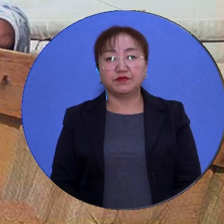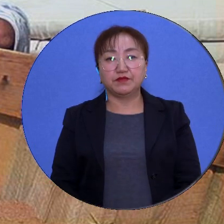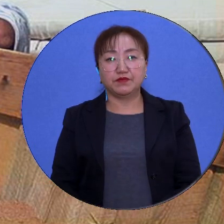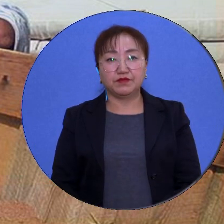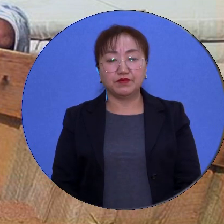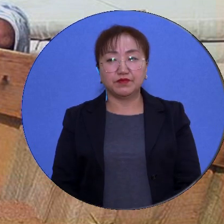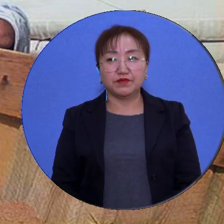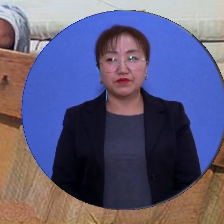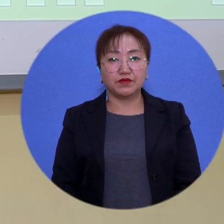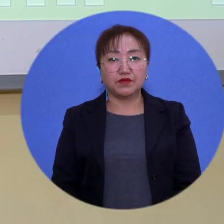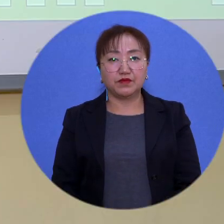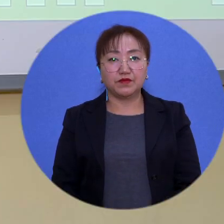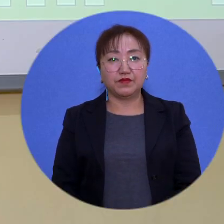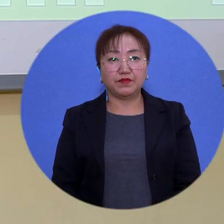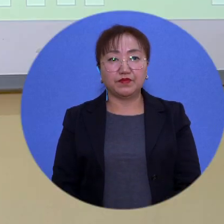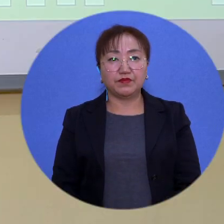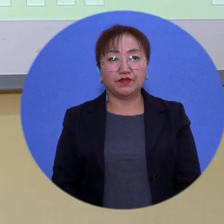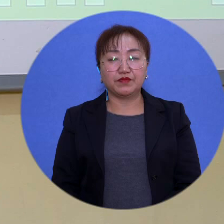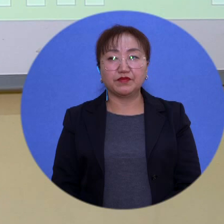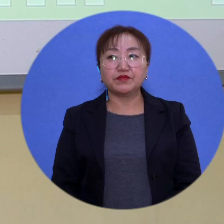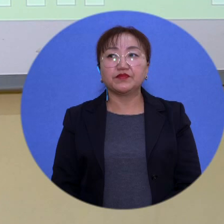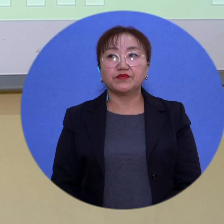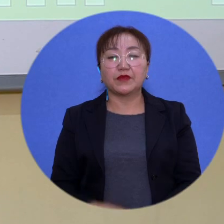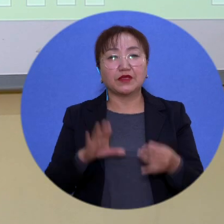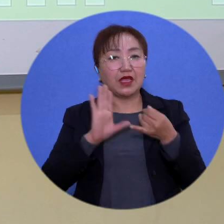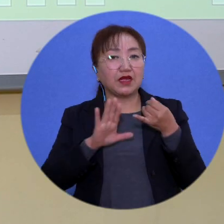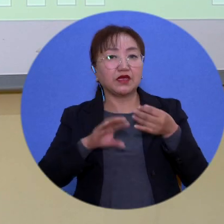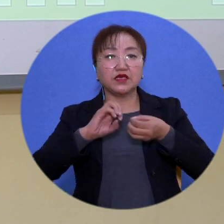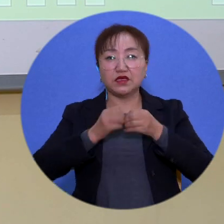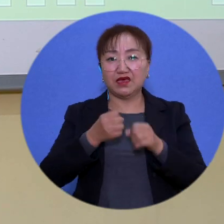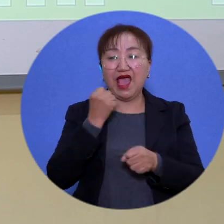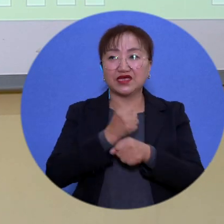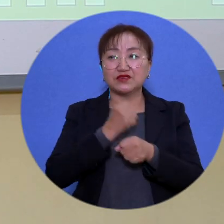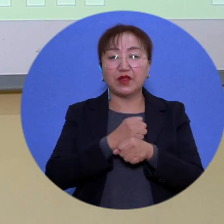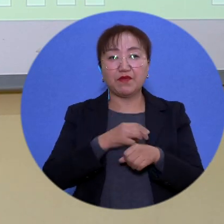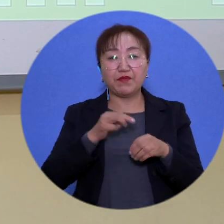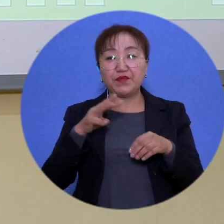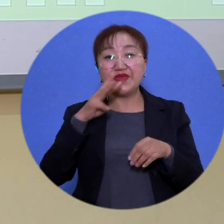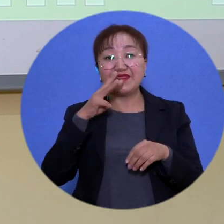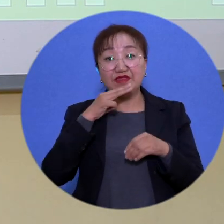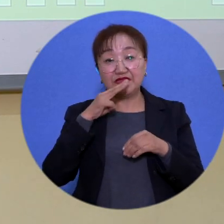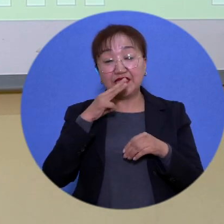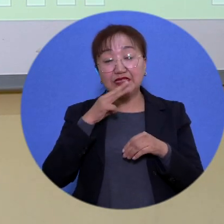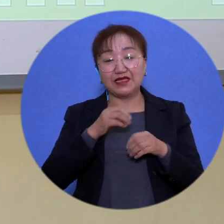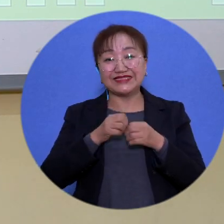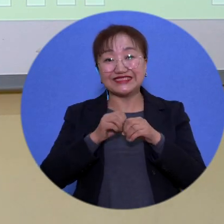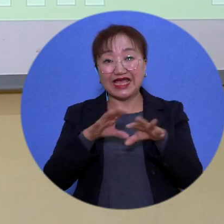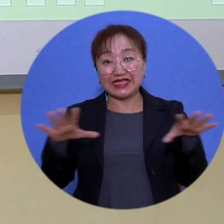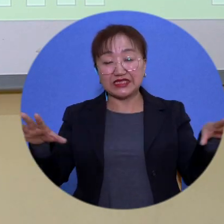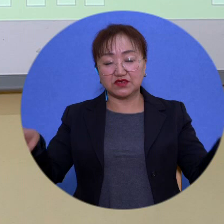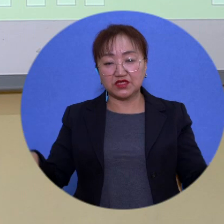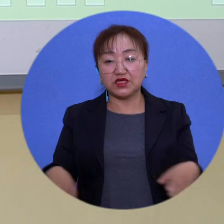རེ